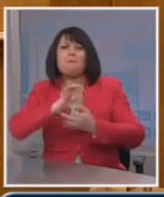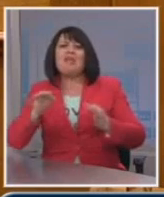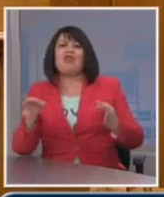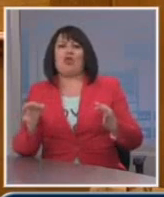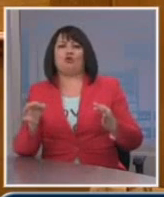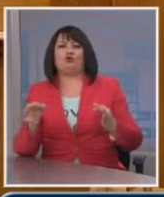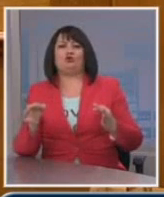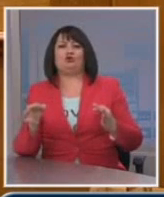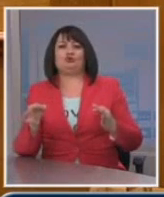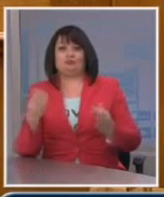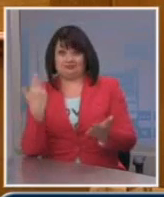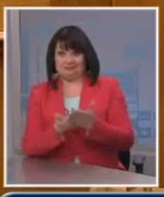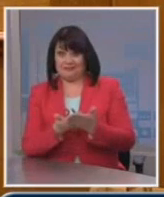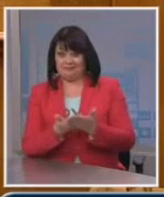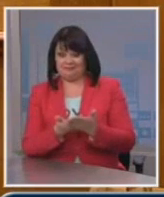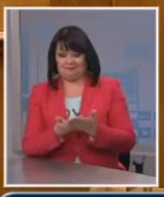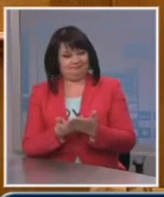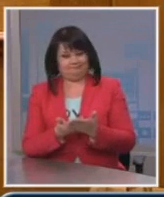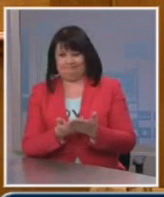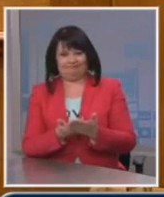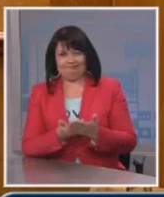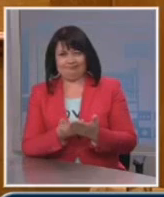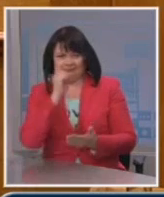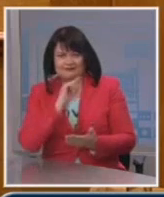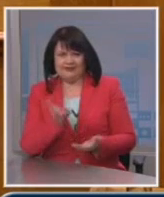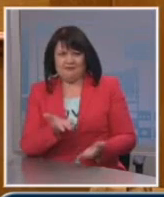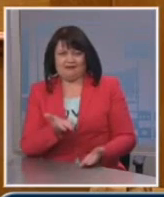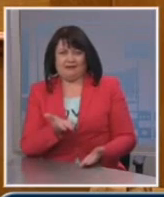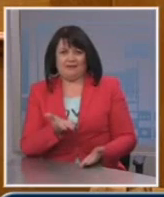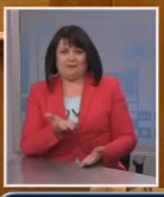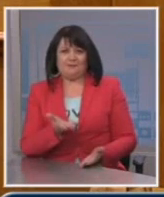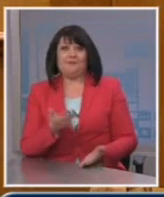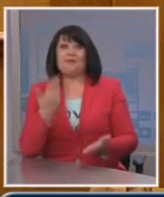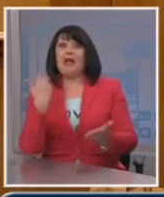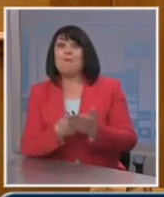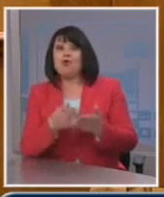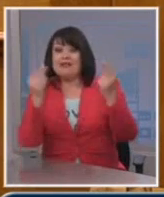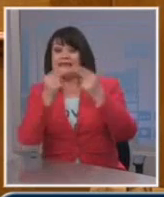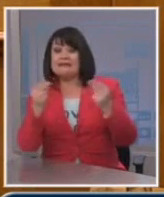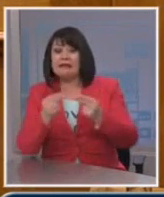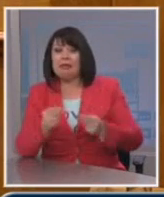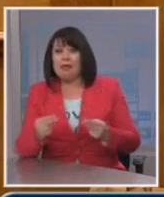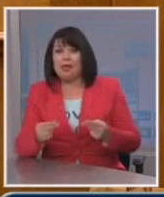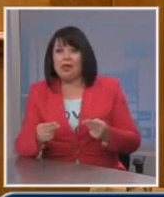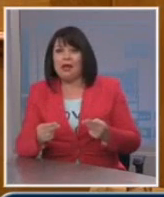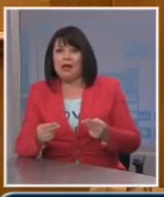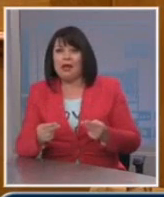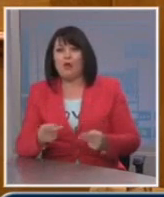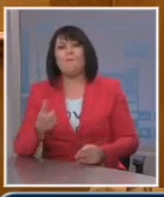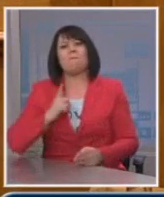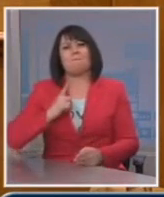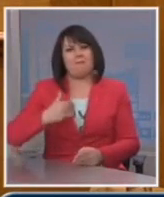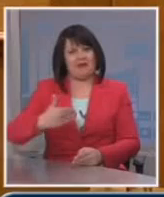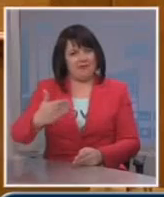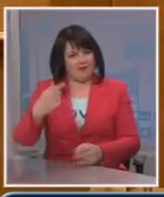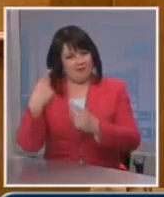που διαψεύθηκε περίτρανα όταν τα ίδια τα στοιχεία, όχι οι προβλέψεις, και εδώ είναι